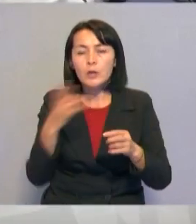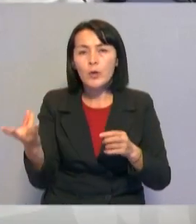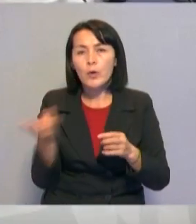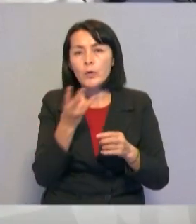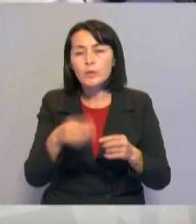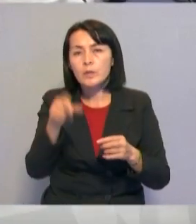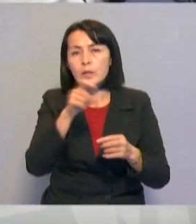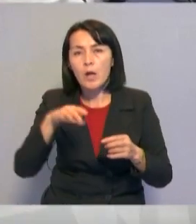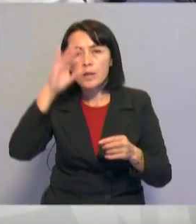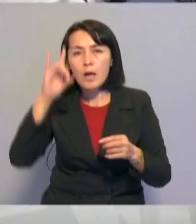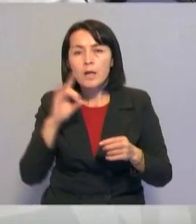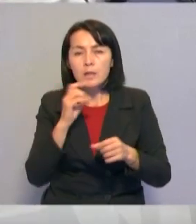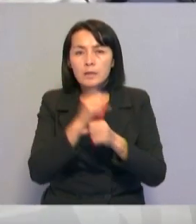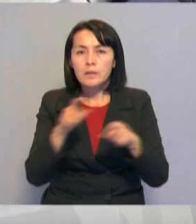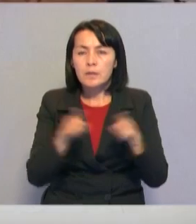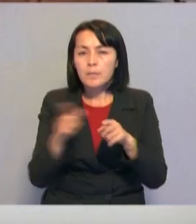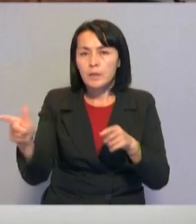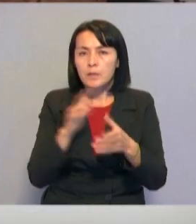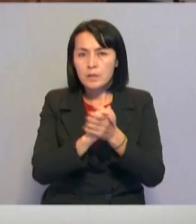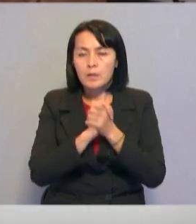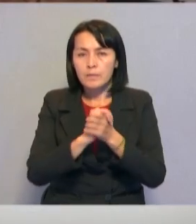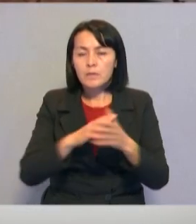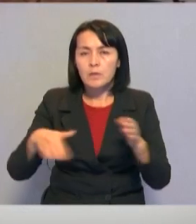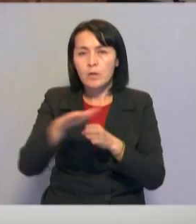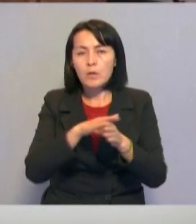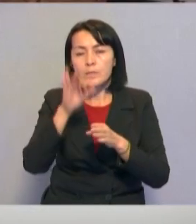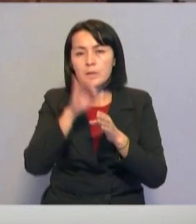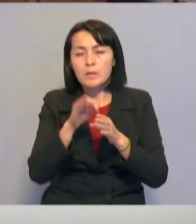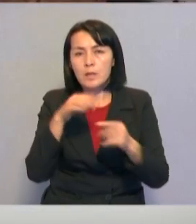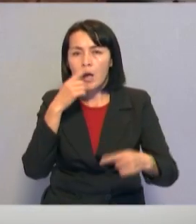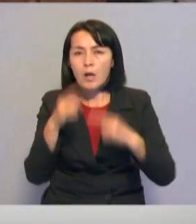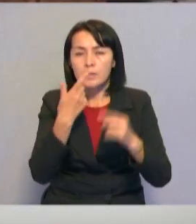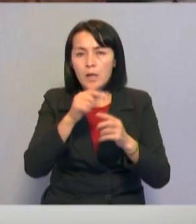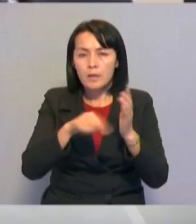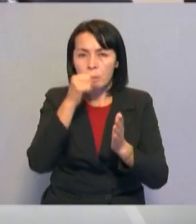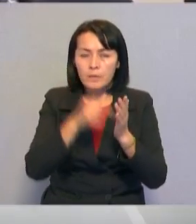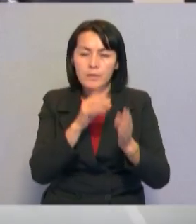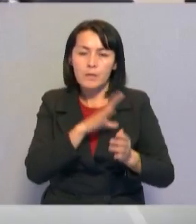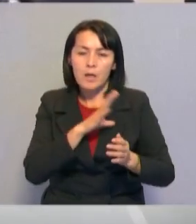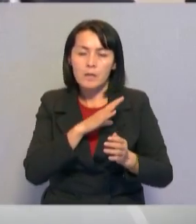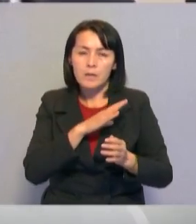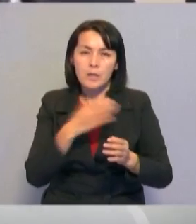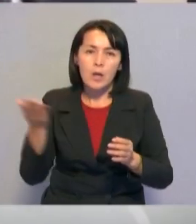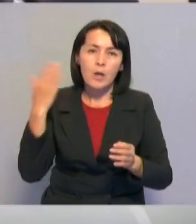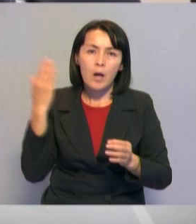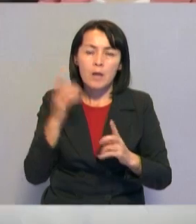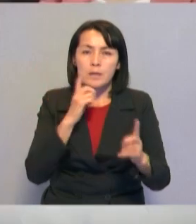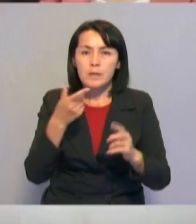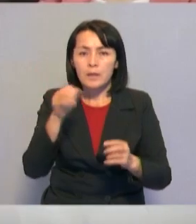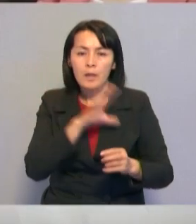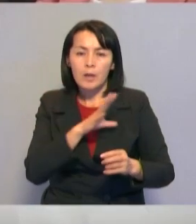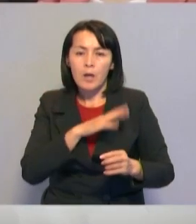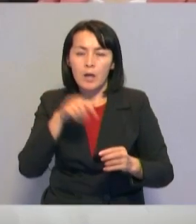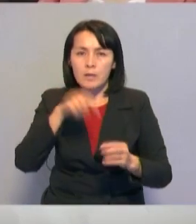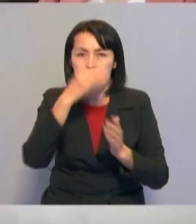необходимо, чтобы народы Казахстана действовали сообща в достижении общих целей. Обсуждение этих вопросов стало ключевым на прошедшем семинаре, где были